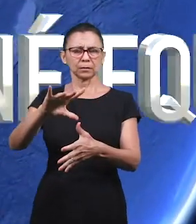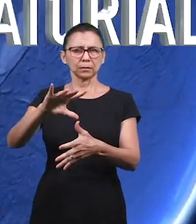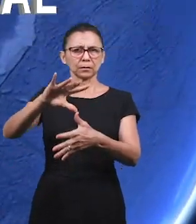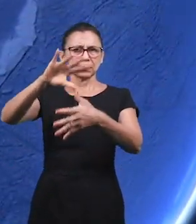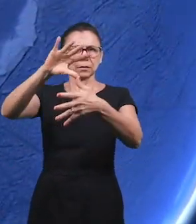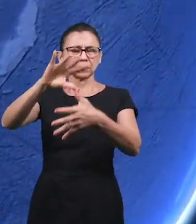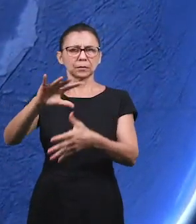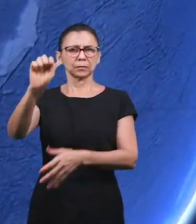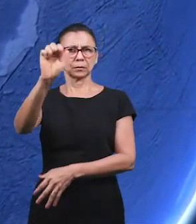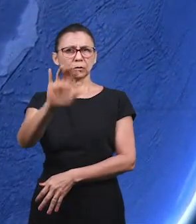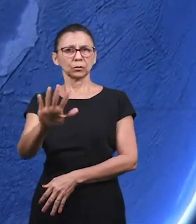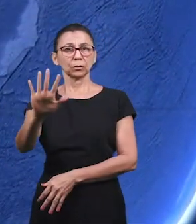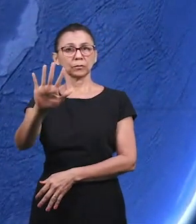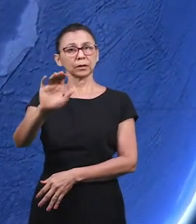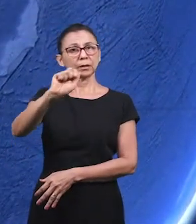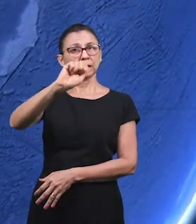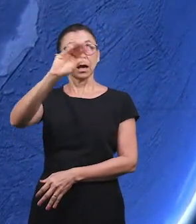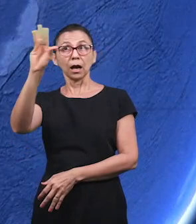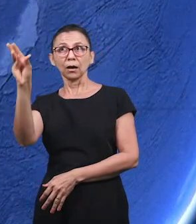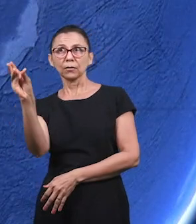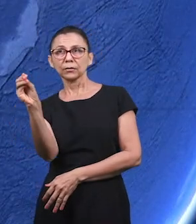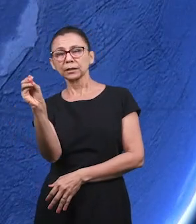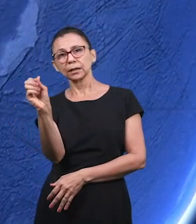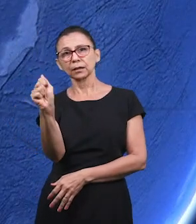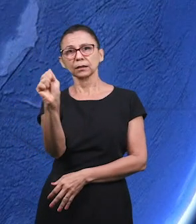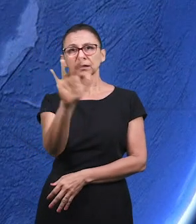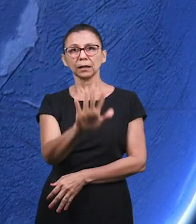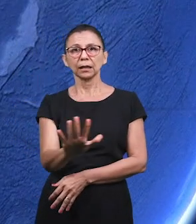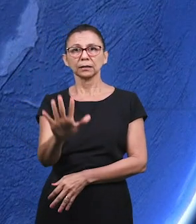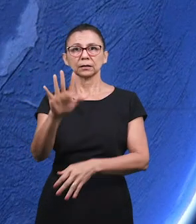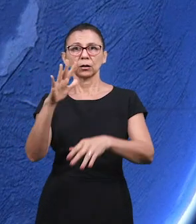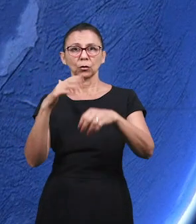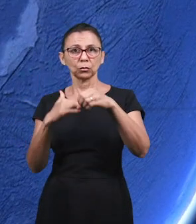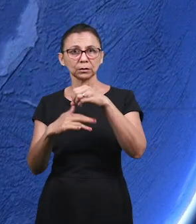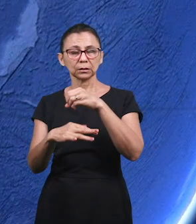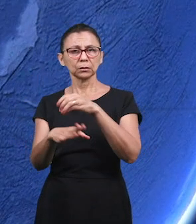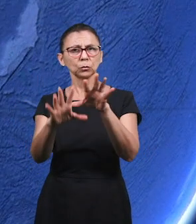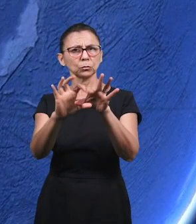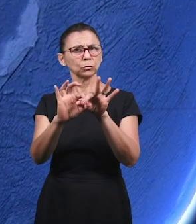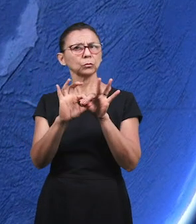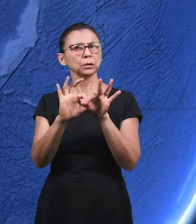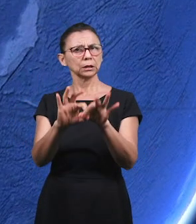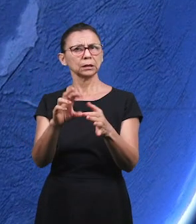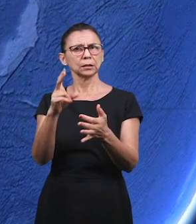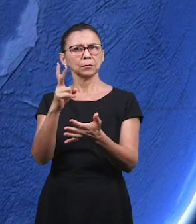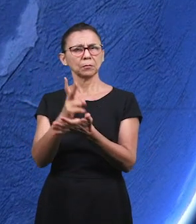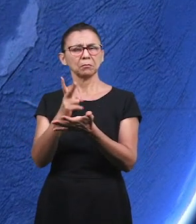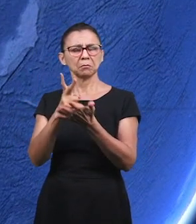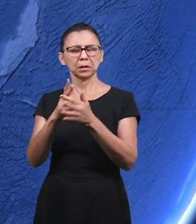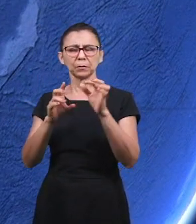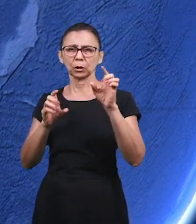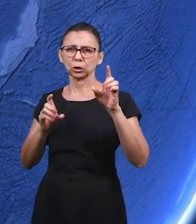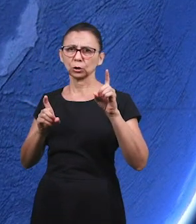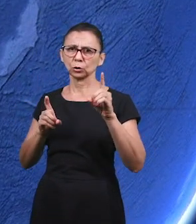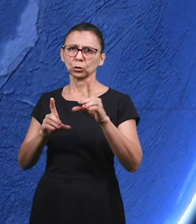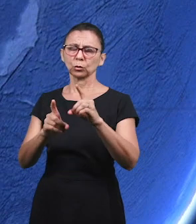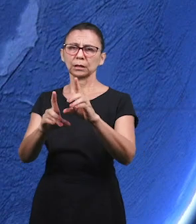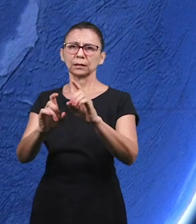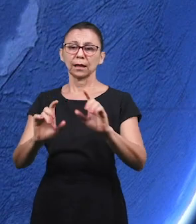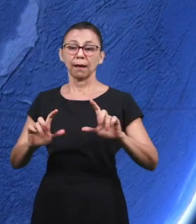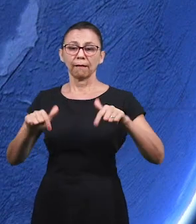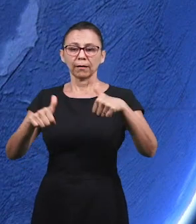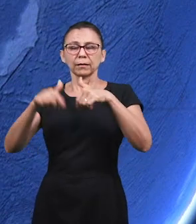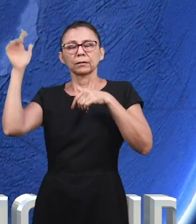les trois Amériques, Europe, Afrique, Asie et Océanie, connectés par la même doctrine, par